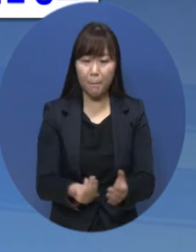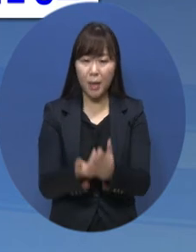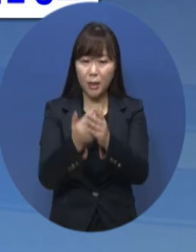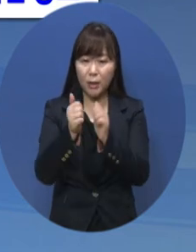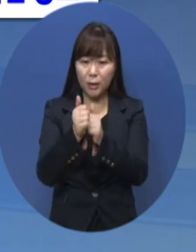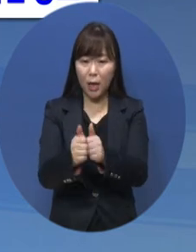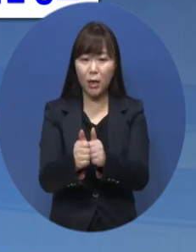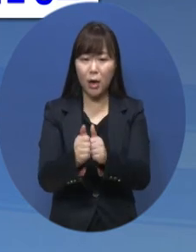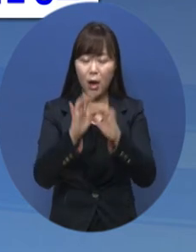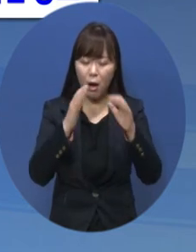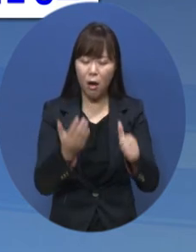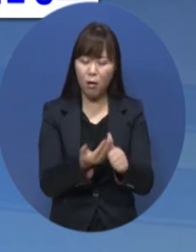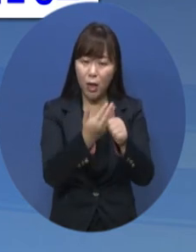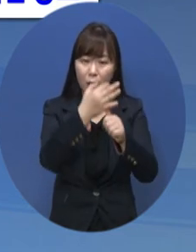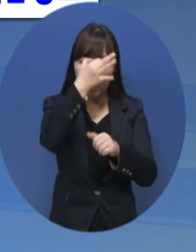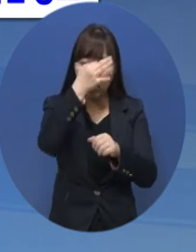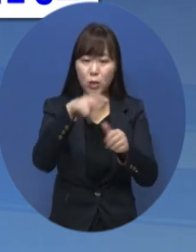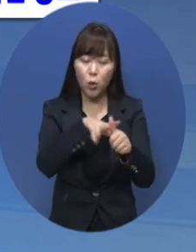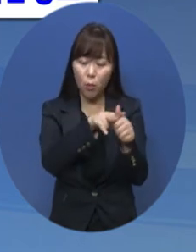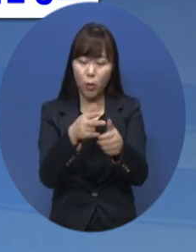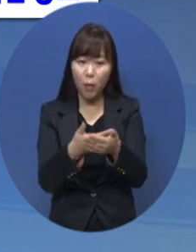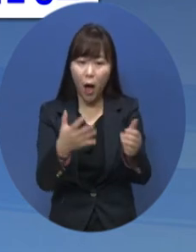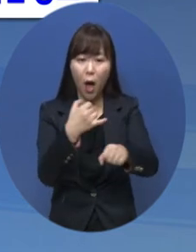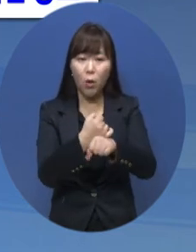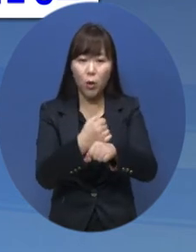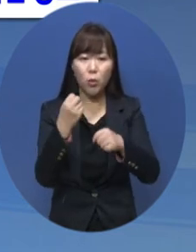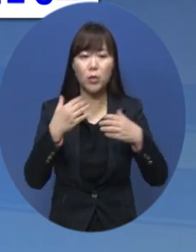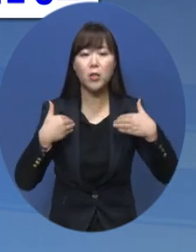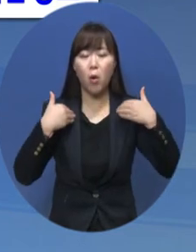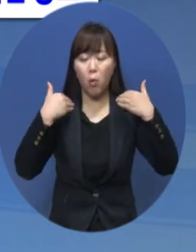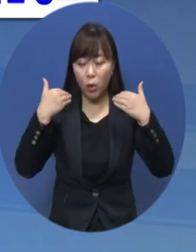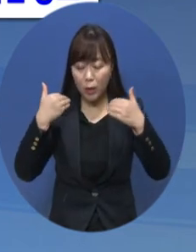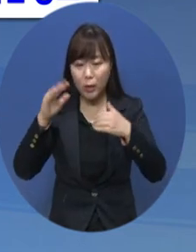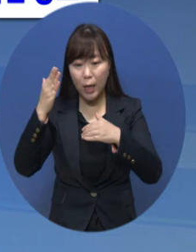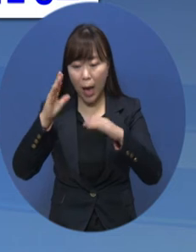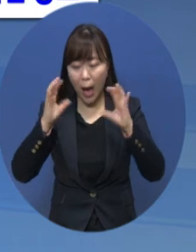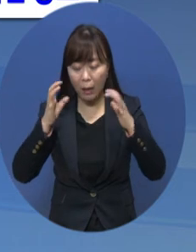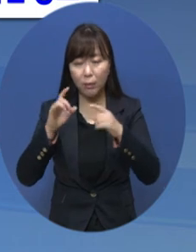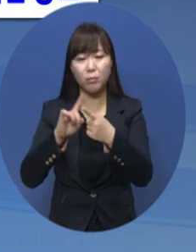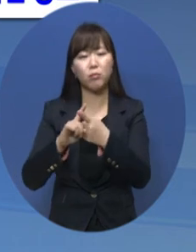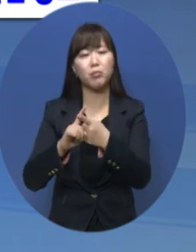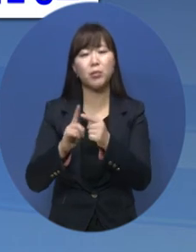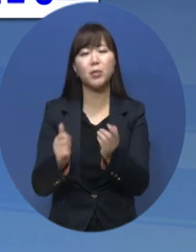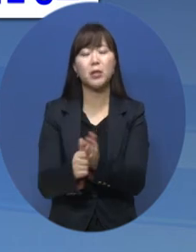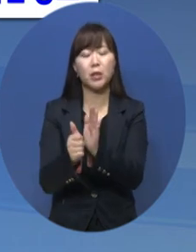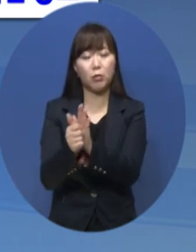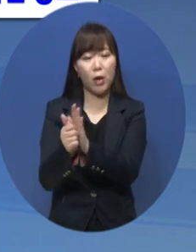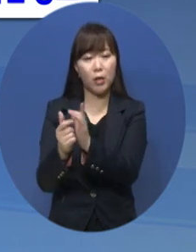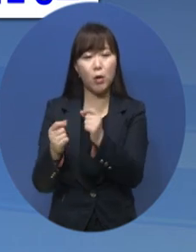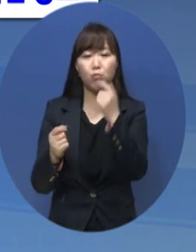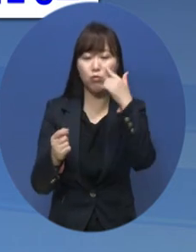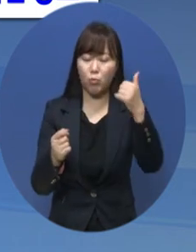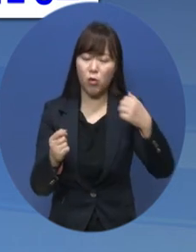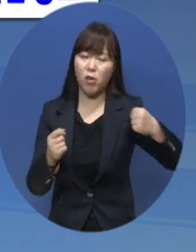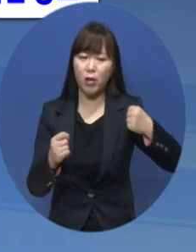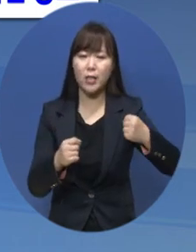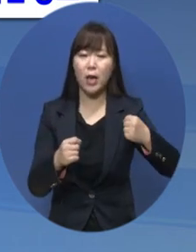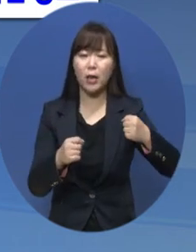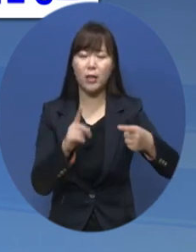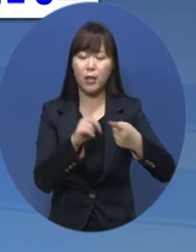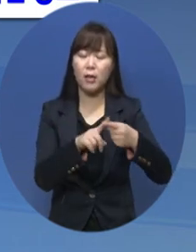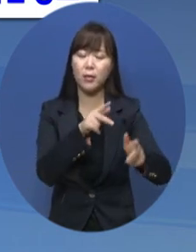맞춰 양육기술과 정보를 제공하고 성인기 자녀의 자립을 지원하도록 하는 부모 역량 강화